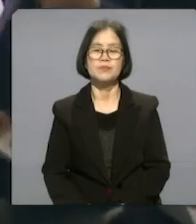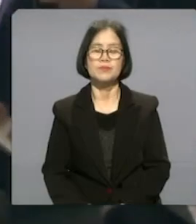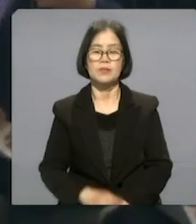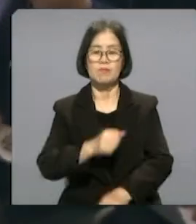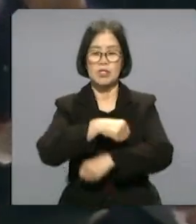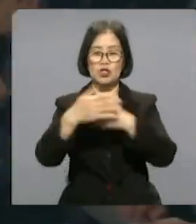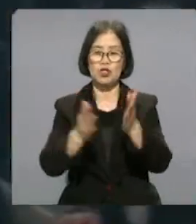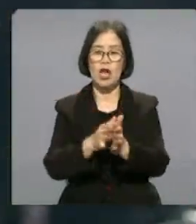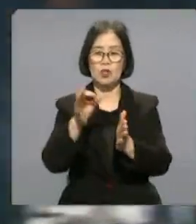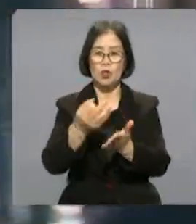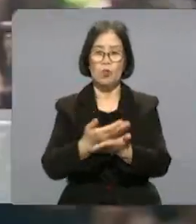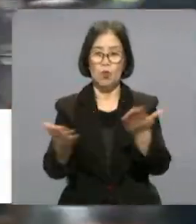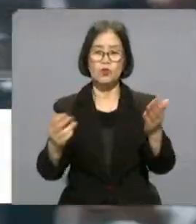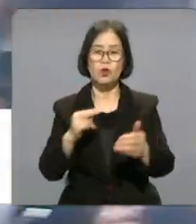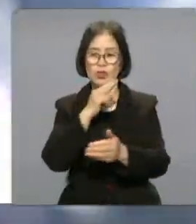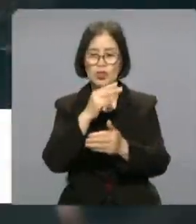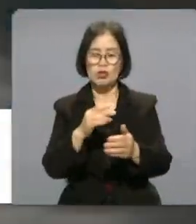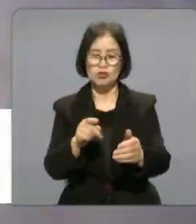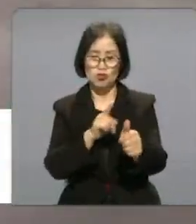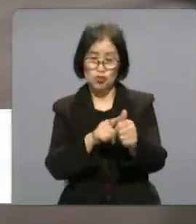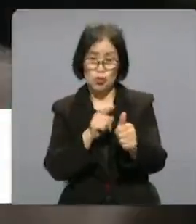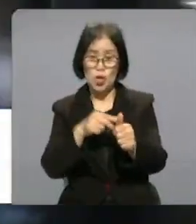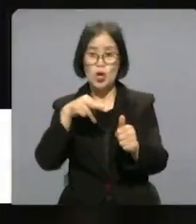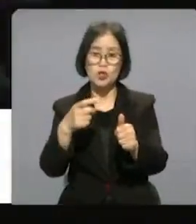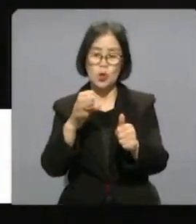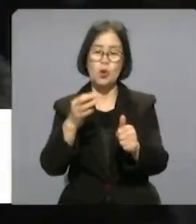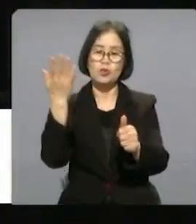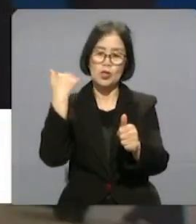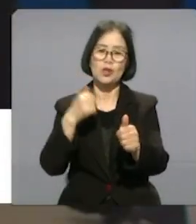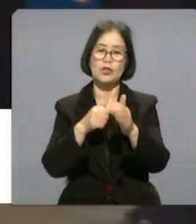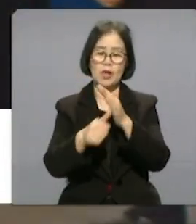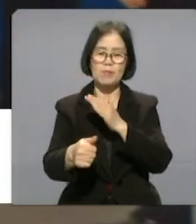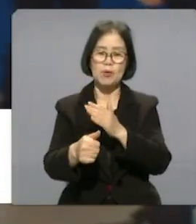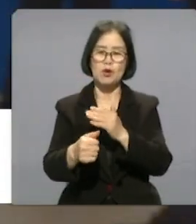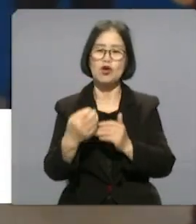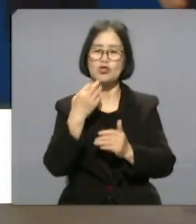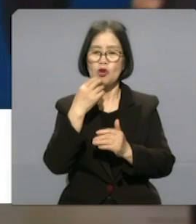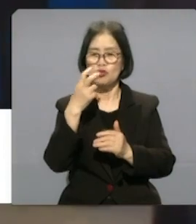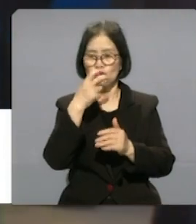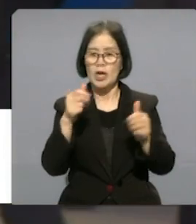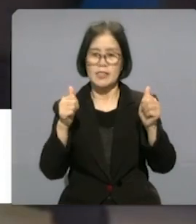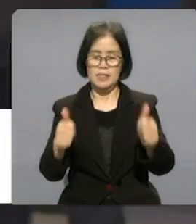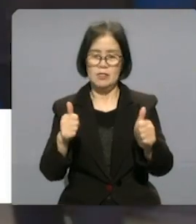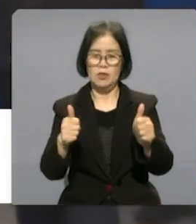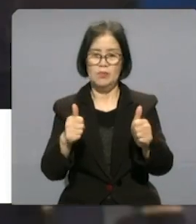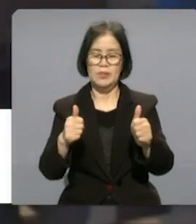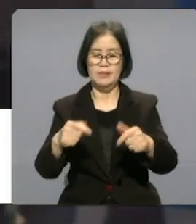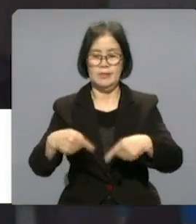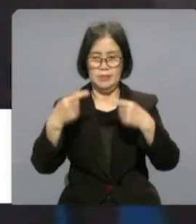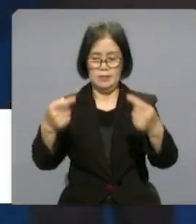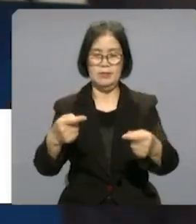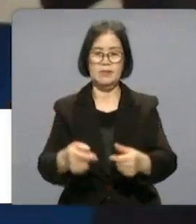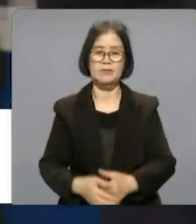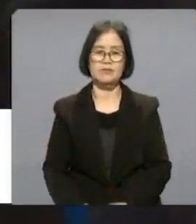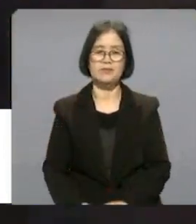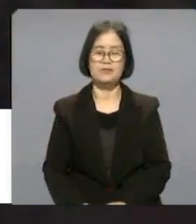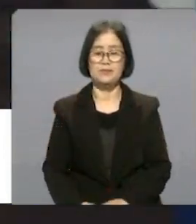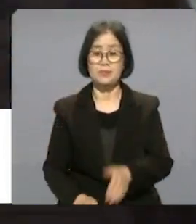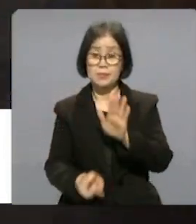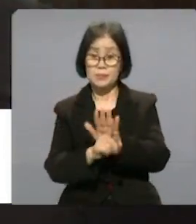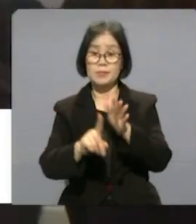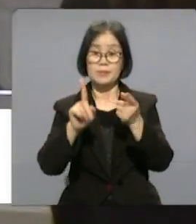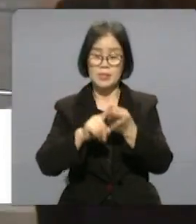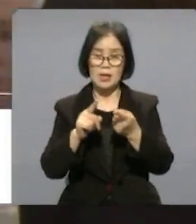민주당 돈봉투 의혹의 핵심 피의자인 송영길 전 대표가 서울중앙지검 청사로 들어갑니다. 예고한